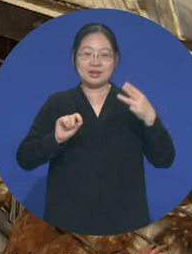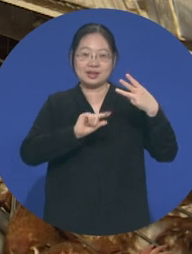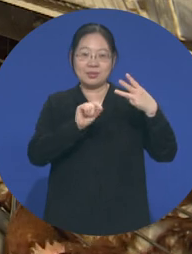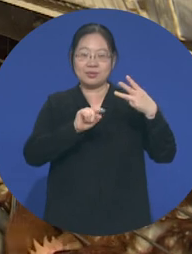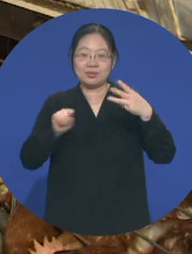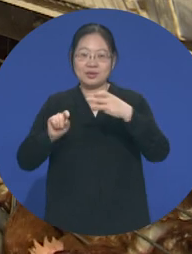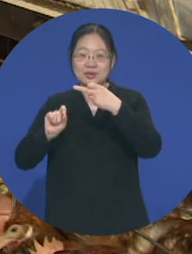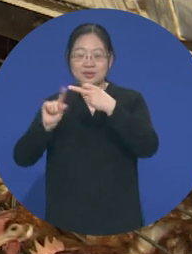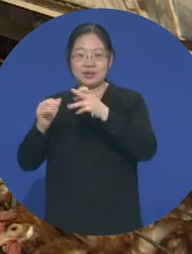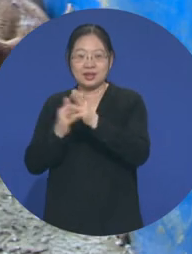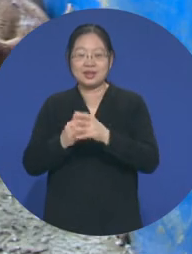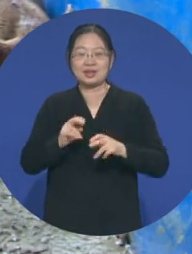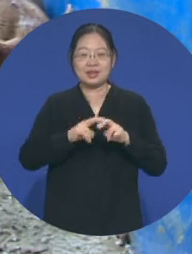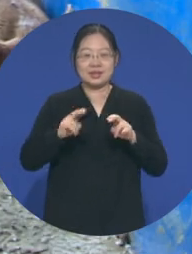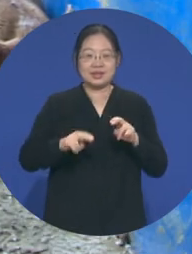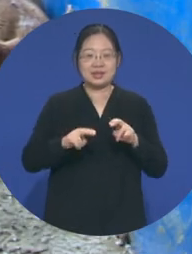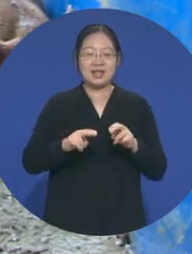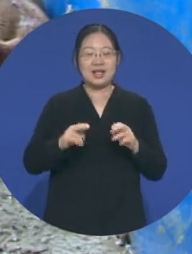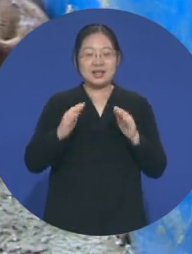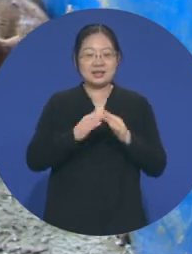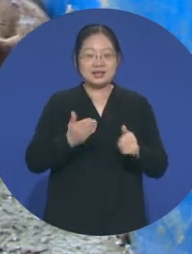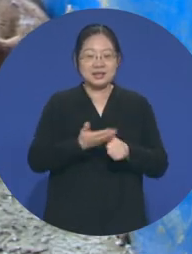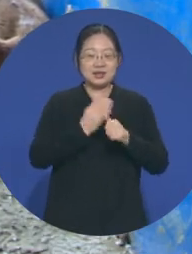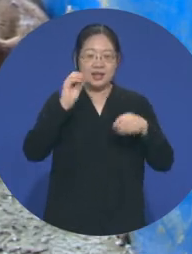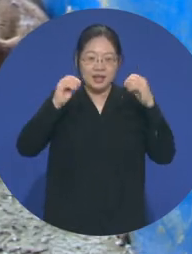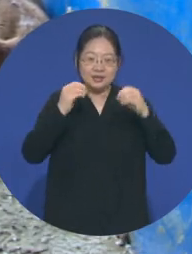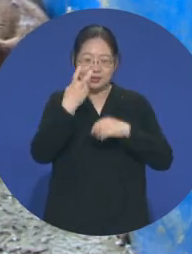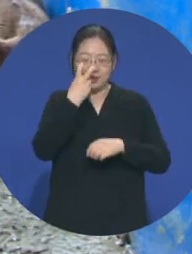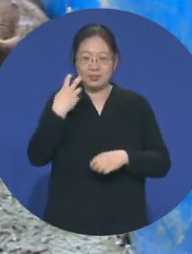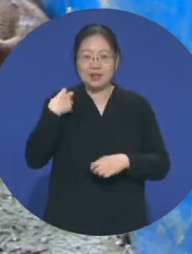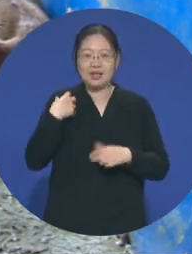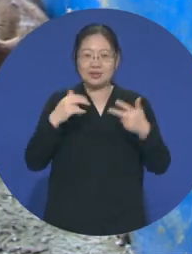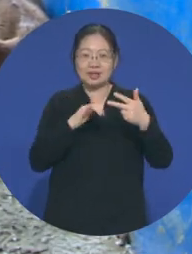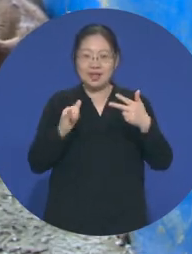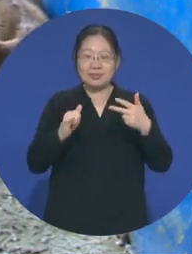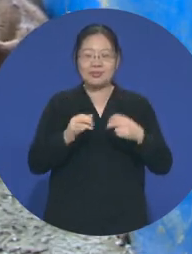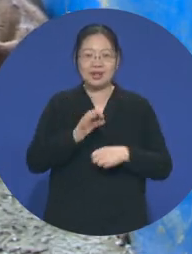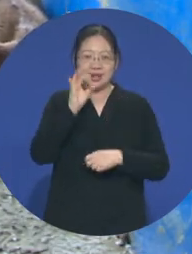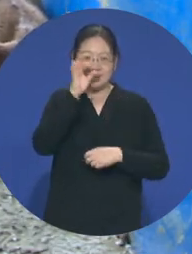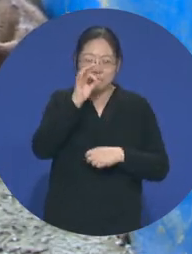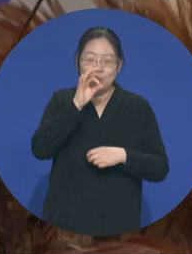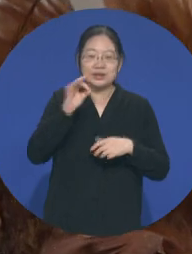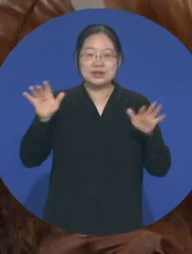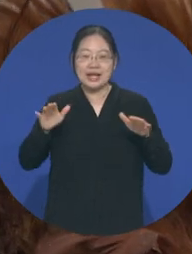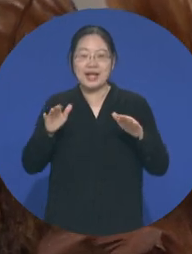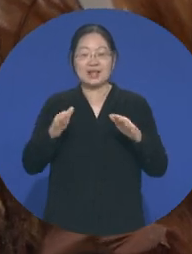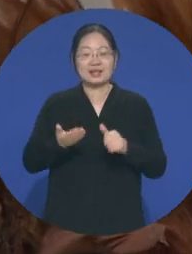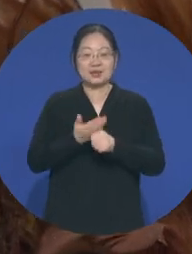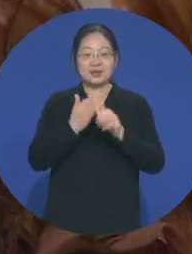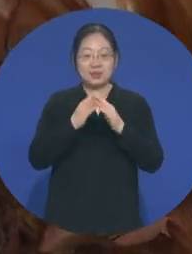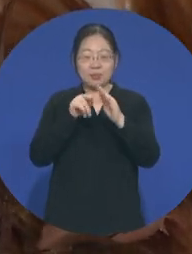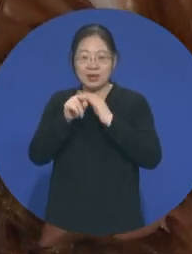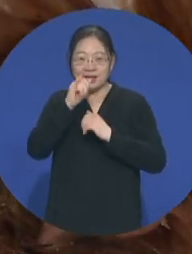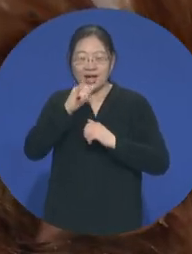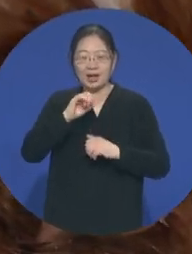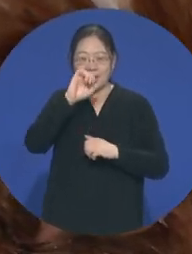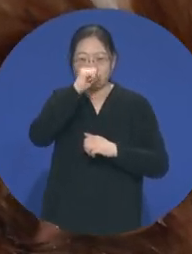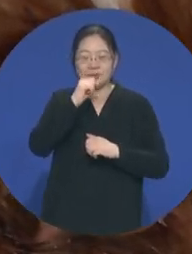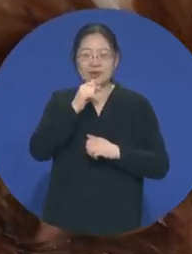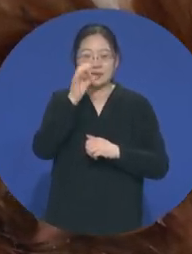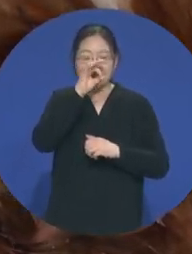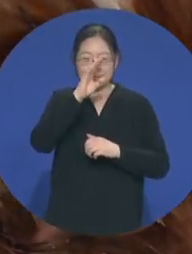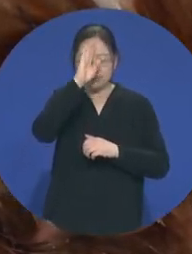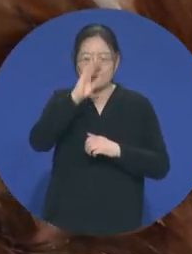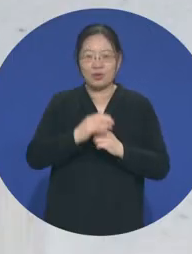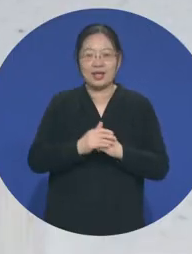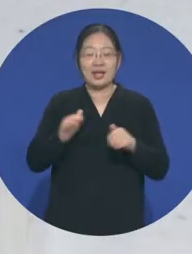3월부터 12월까지 퇴직 가축방역관 일곱명이 양돈 농가 가급 농가를 방문해 아프리카 돼지 열병 조류